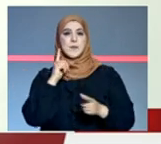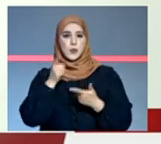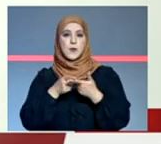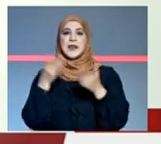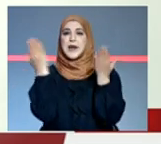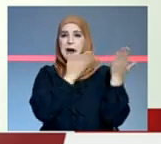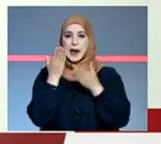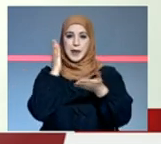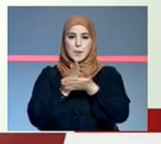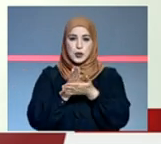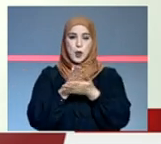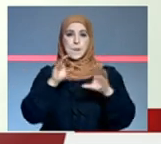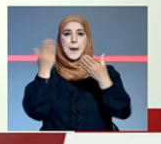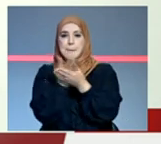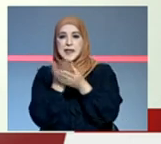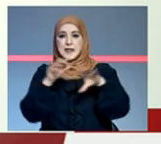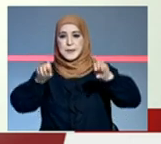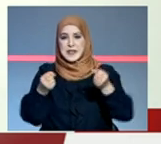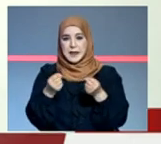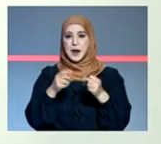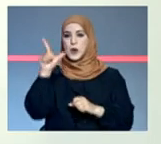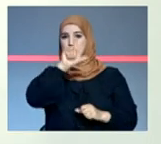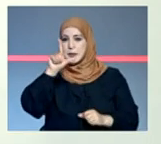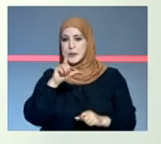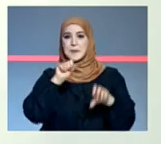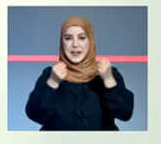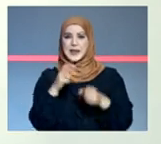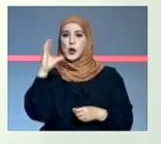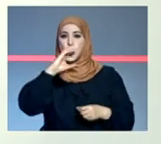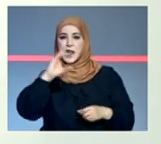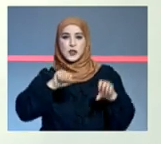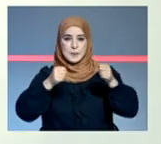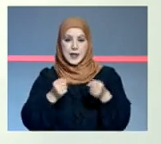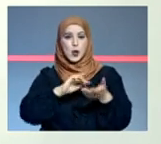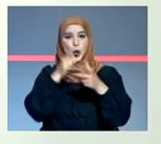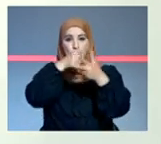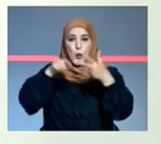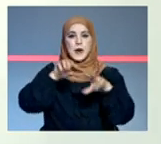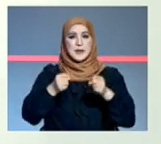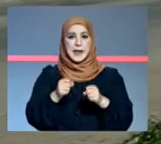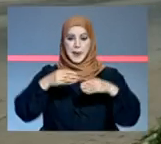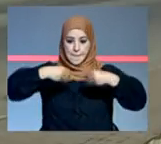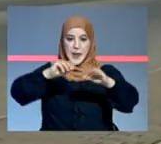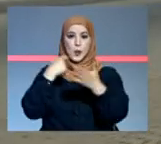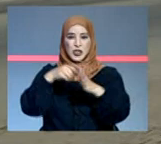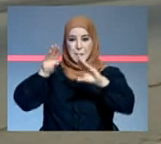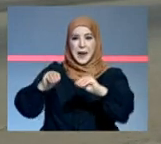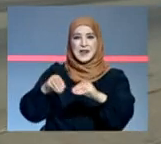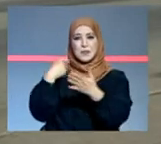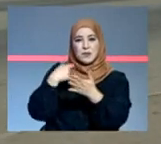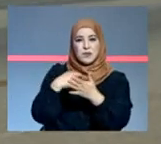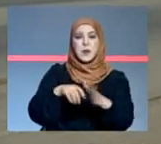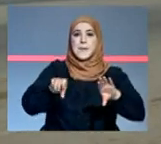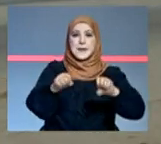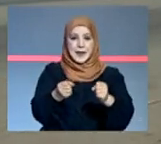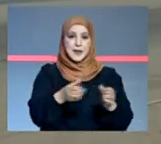دروس بالمدارس والإعداديات والمعاهد، وكذلك وقع غلق السوق الأسبوعية. وكانت منطقة